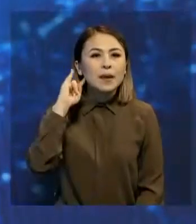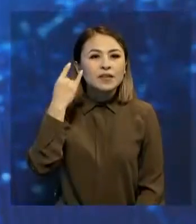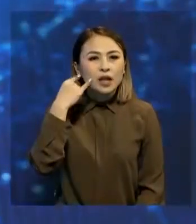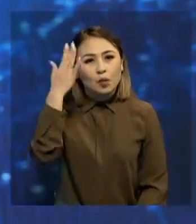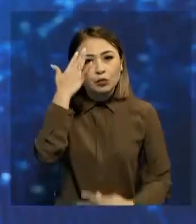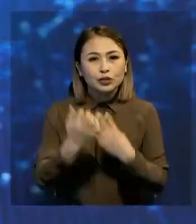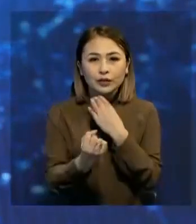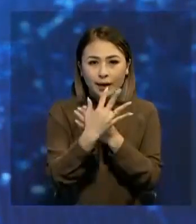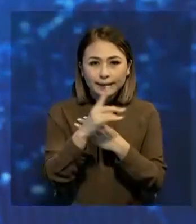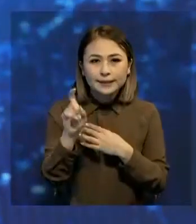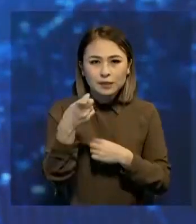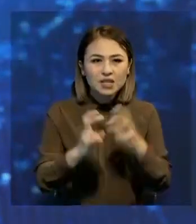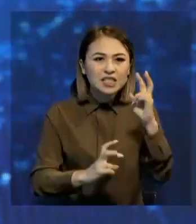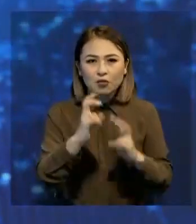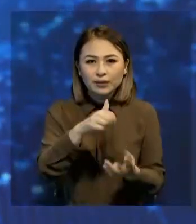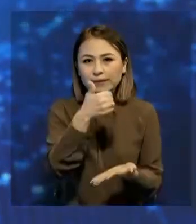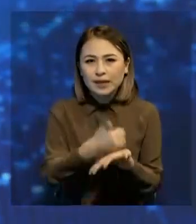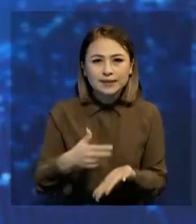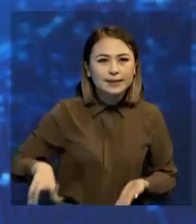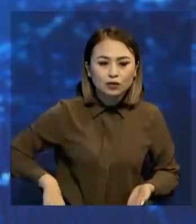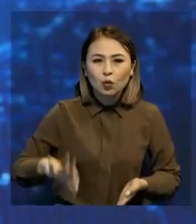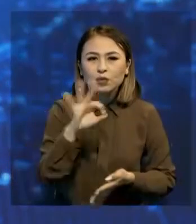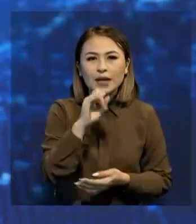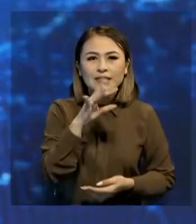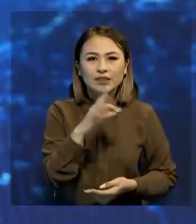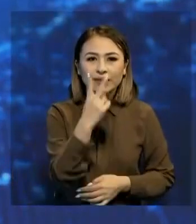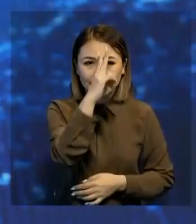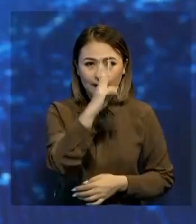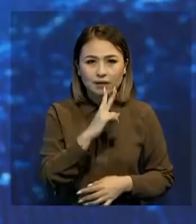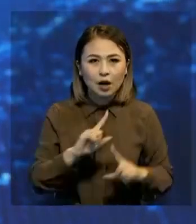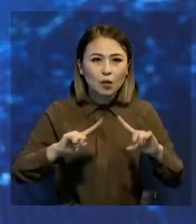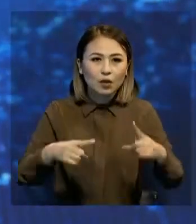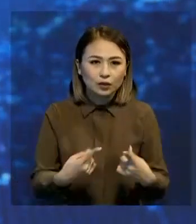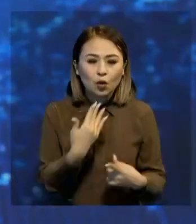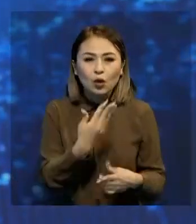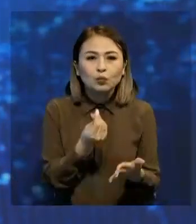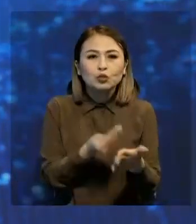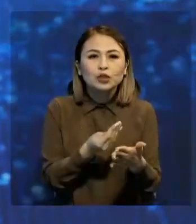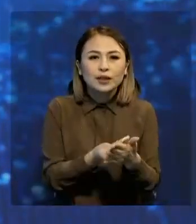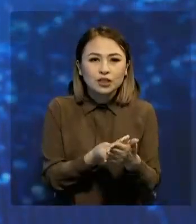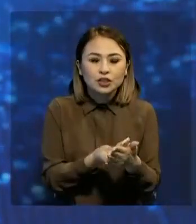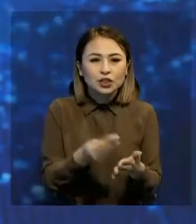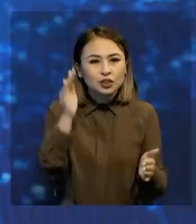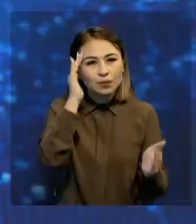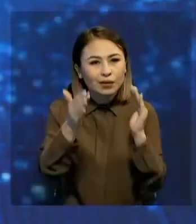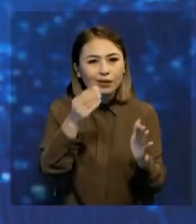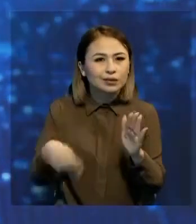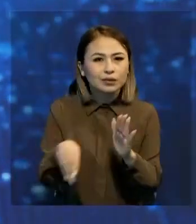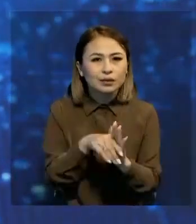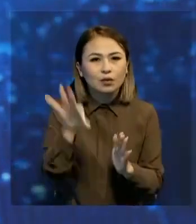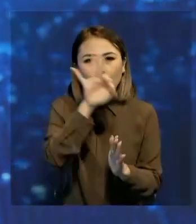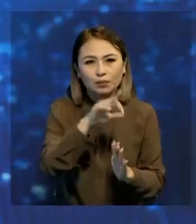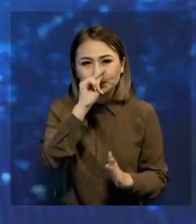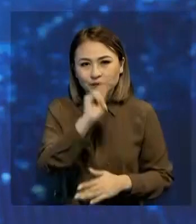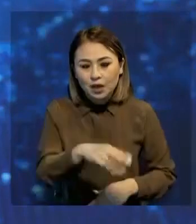Павлодардағы мұнай химия зауытының бас директора Оспанбек Әлсейітов 2 айға қамауға алынды. Оған бюджет қаражатын жымқырды деген